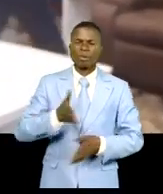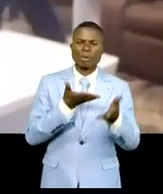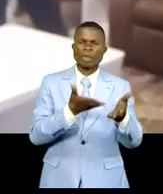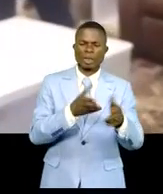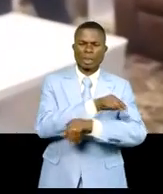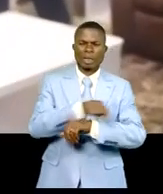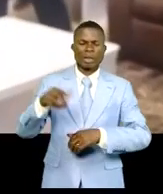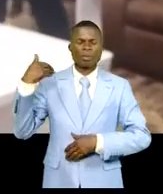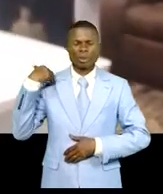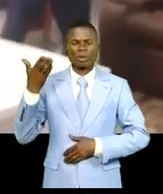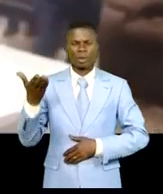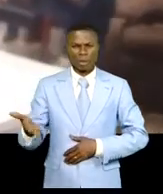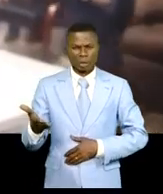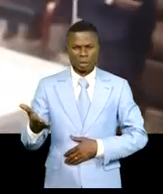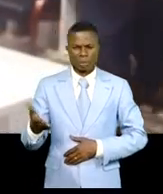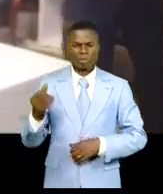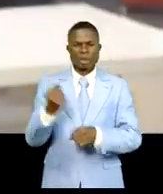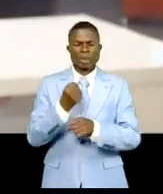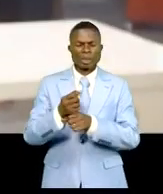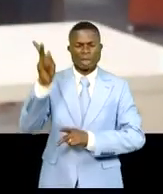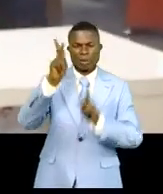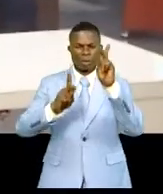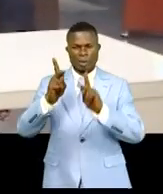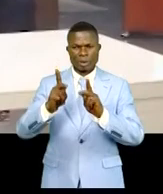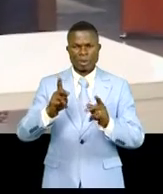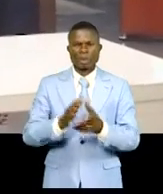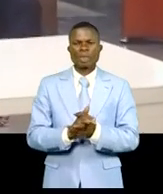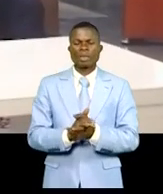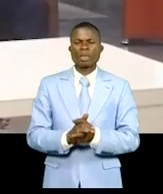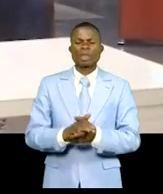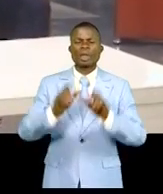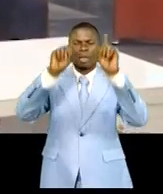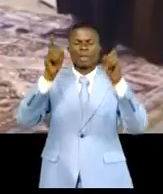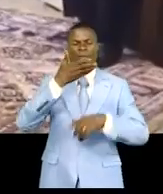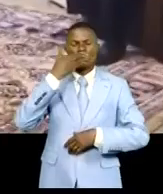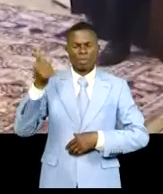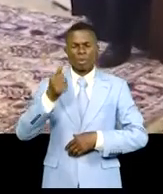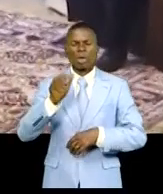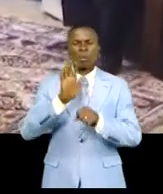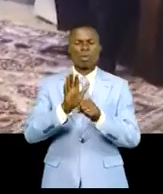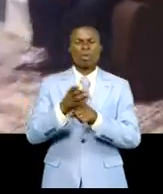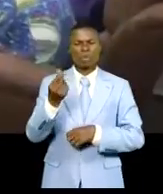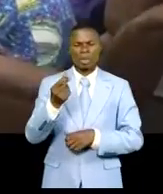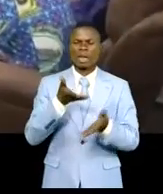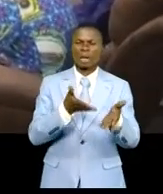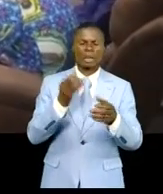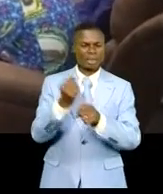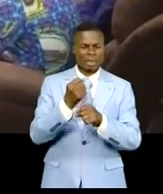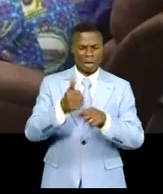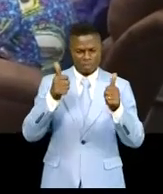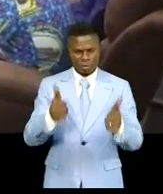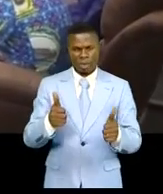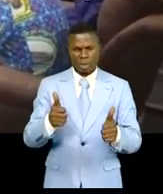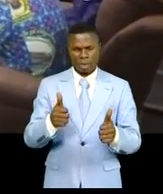institutions légalement établies. Au service du peuple, la mère des chaînes a besoin des moyens conséquents pour lui permettre de bien jouer son